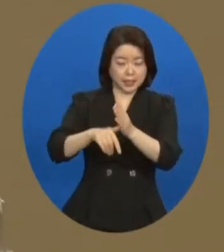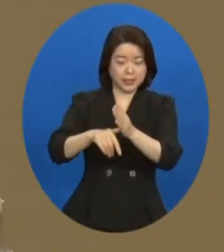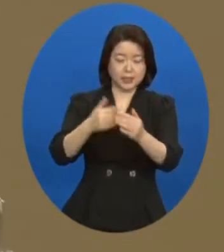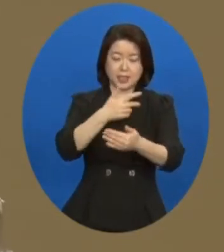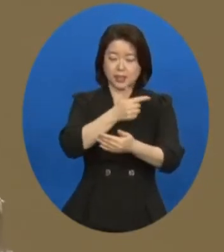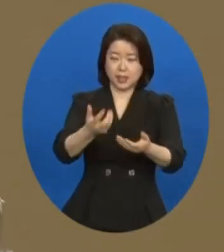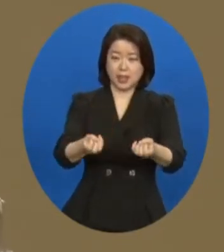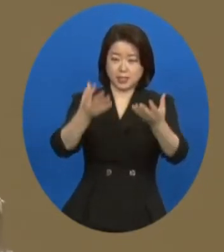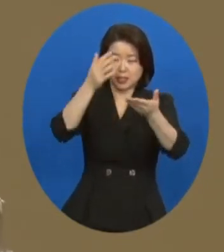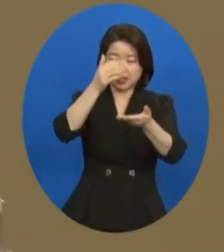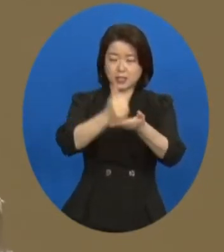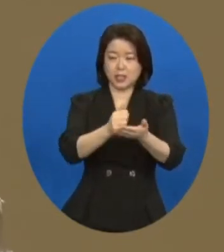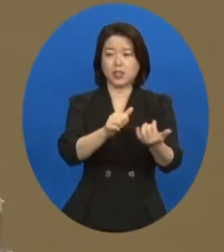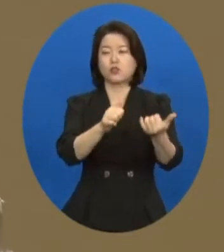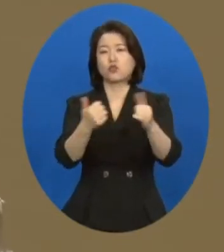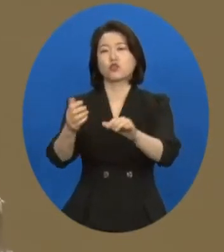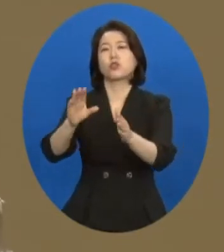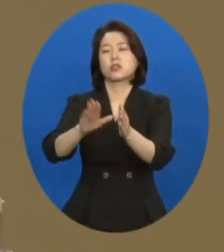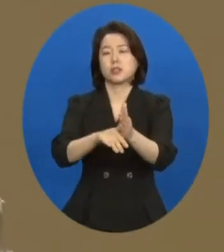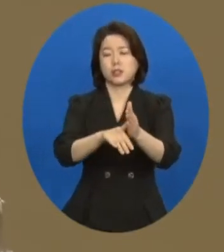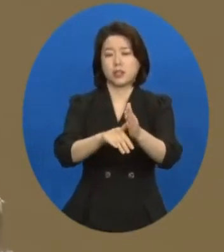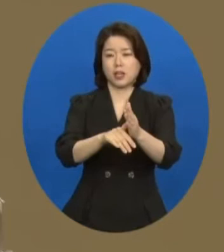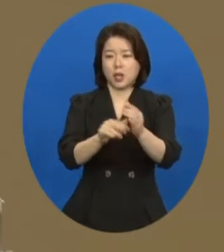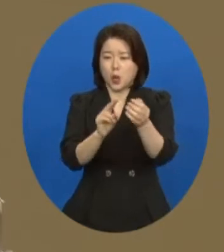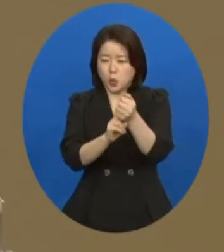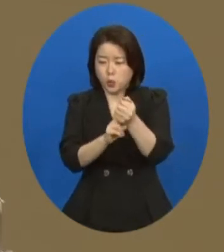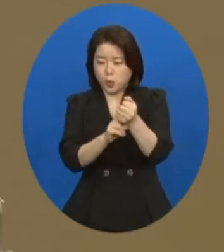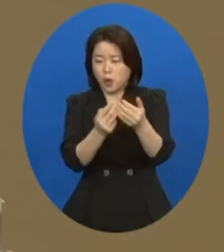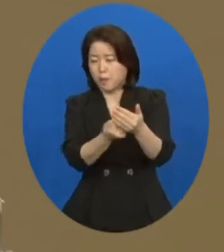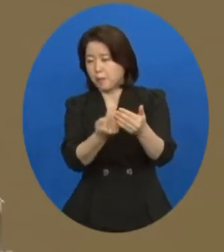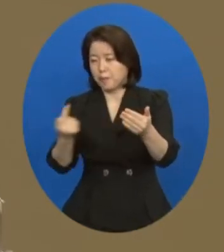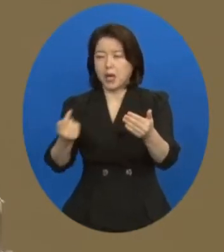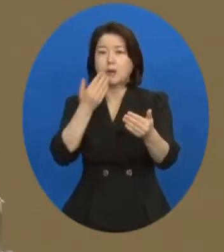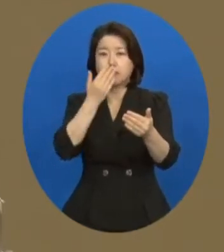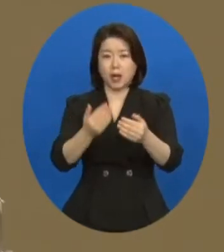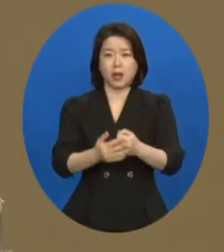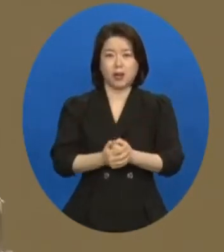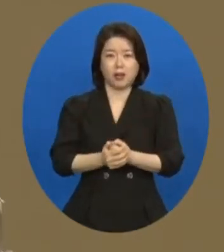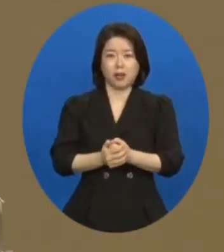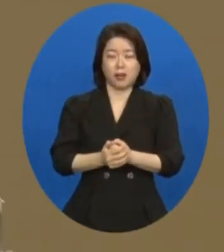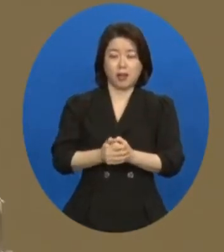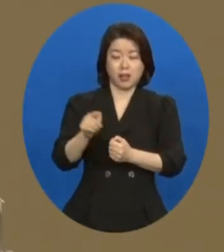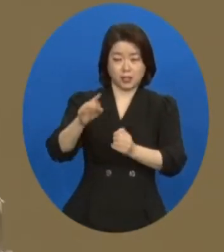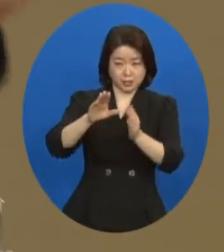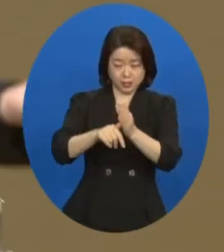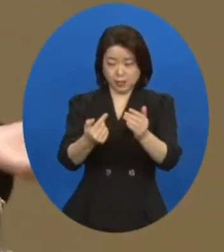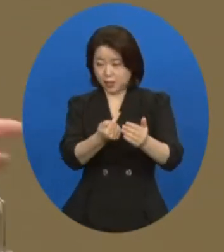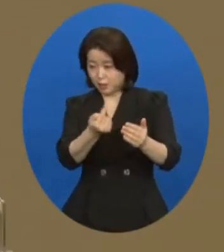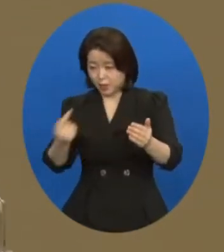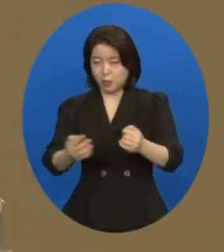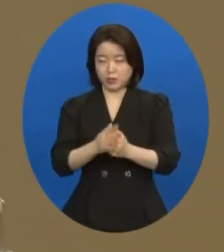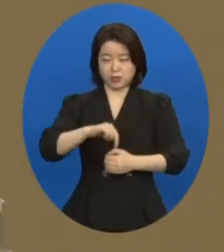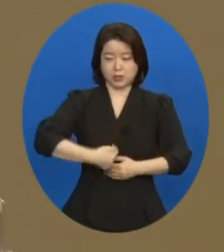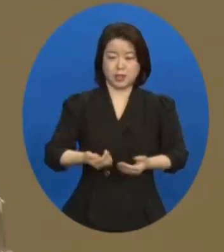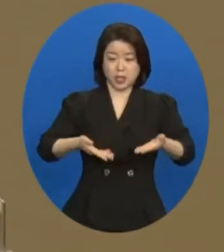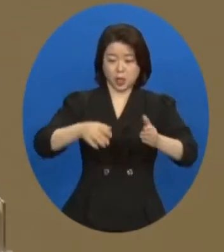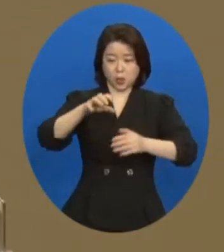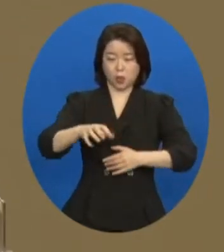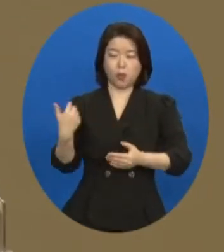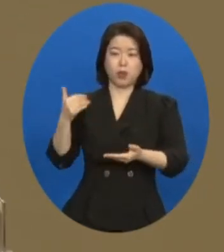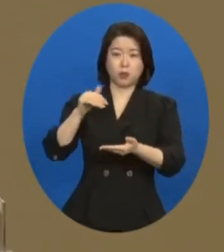죽었을 때 입니다 그러면 그 사람은 그도 피서 에서 나와서 자기 고향으로 돌아갈 수가